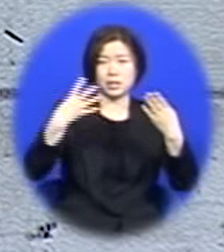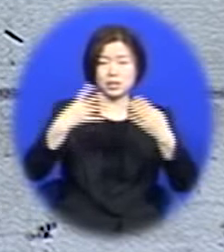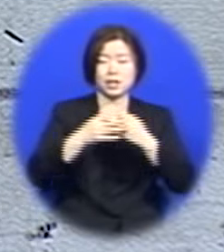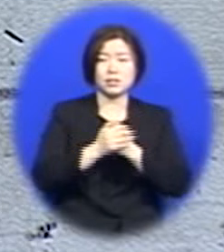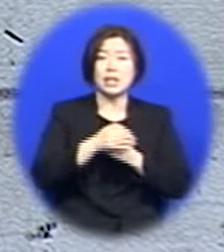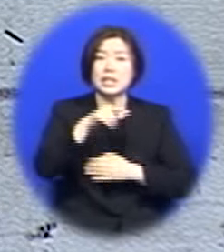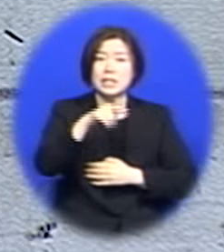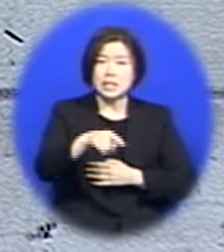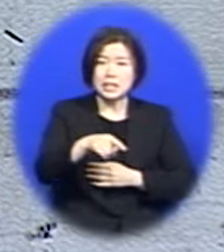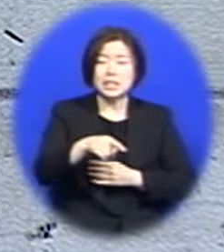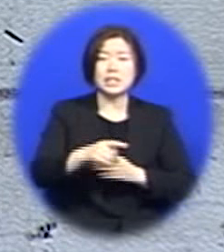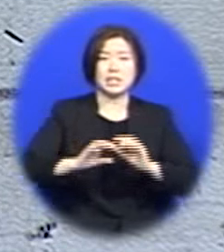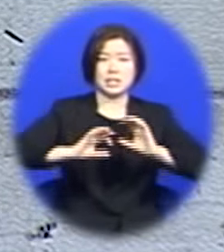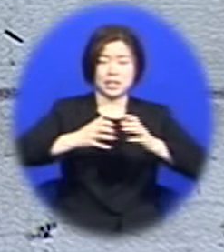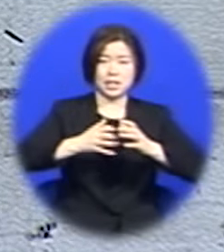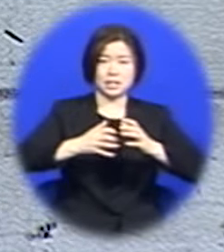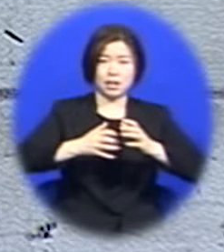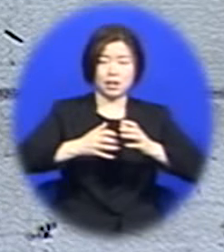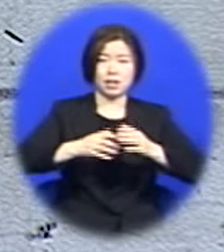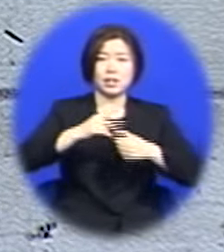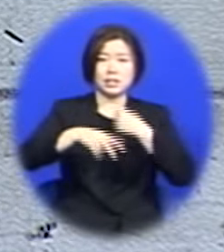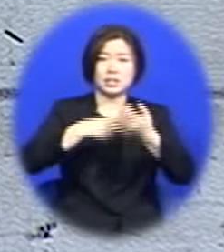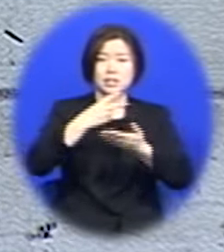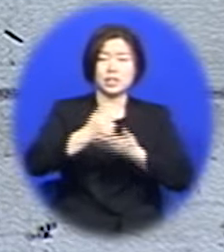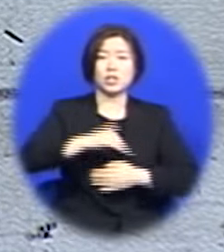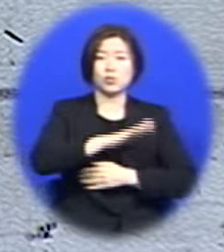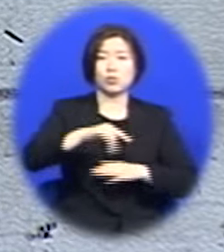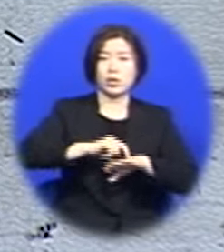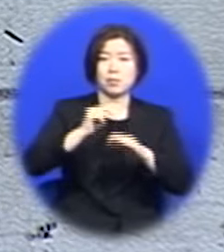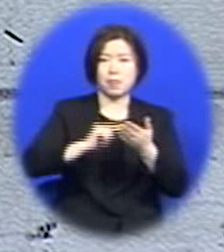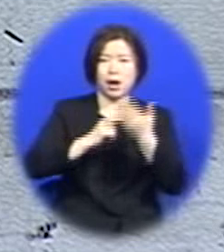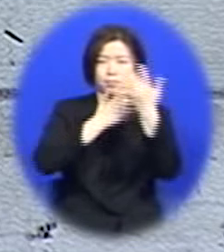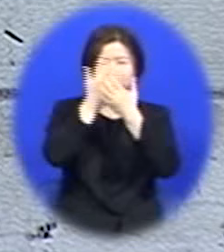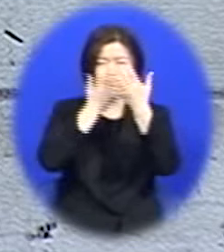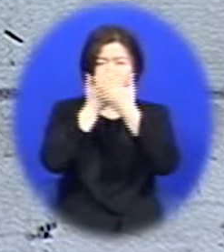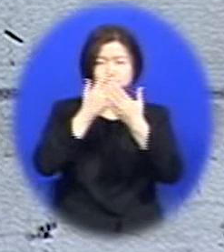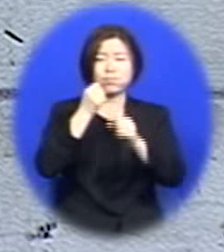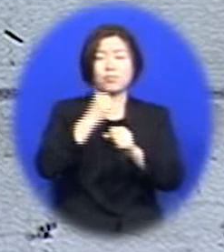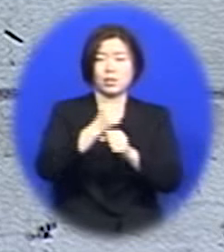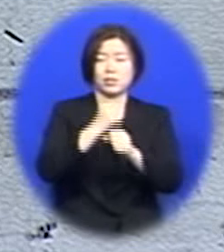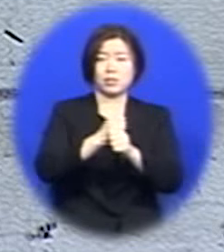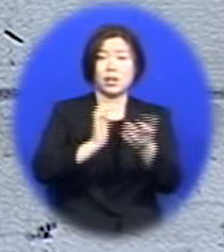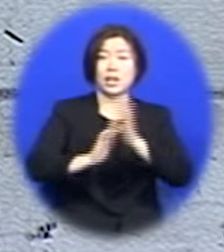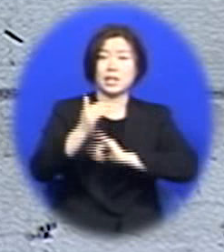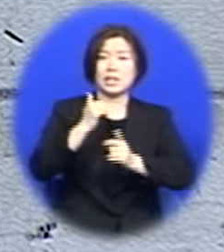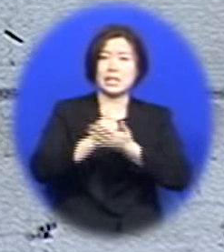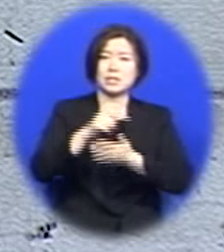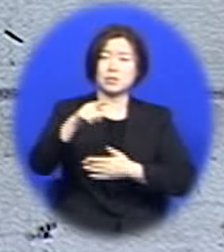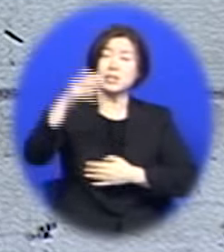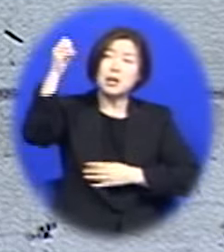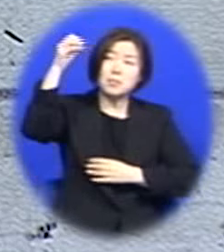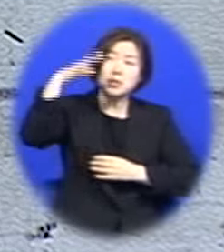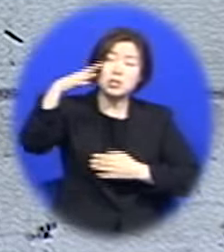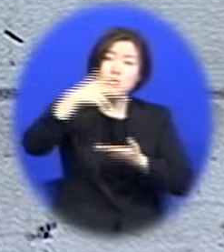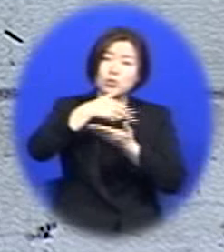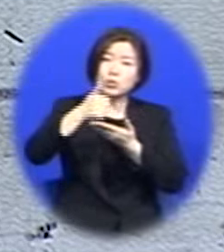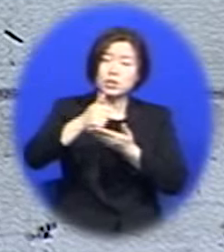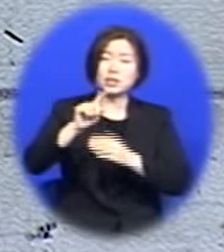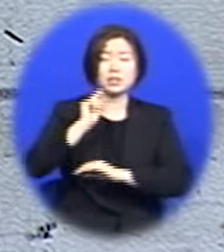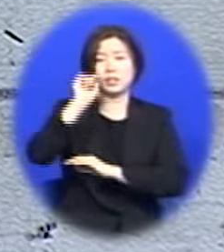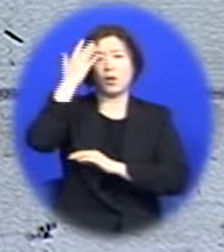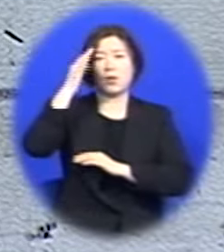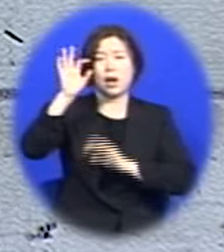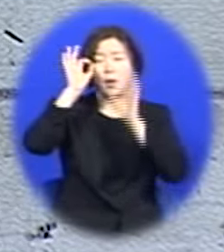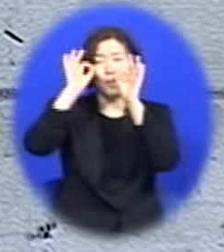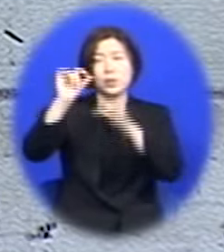세상 신이 우리 마음을 혼미하게 해서 예수님의 그 빛으로 오신 주님의 영광을 보지